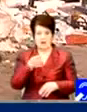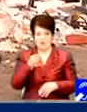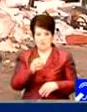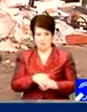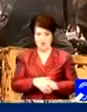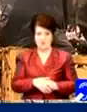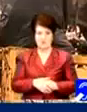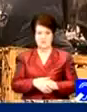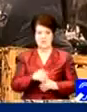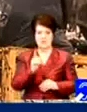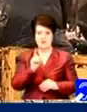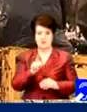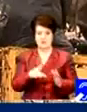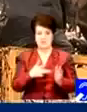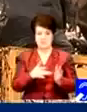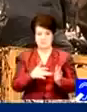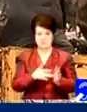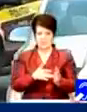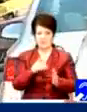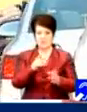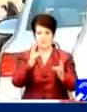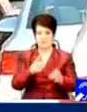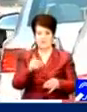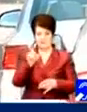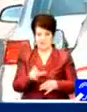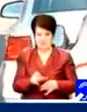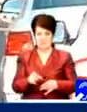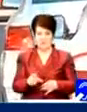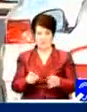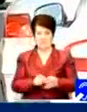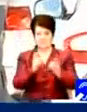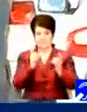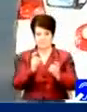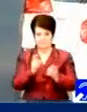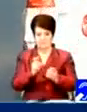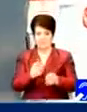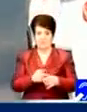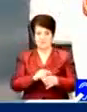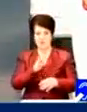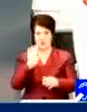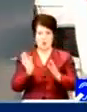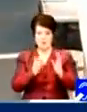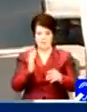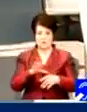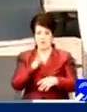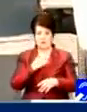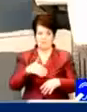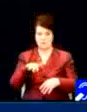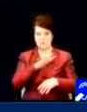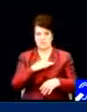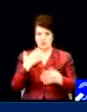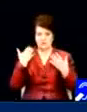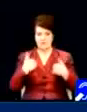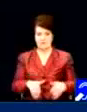alcoolice, urmare la ce între ei și victima s-a iscat un conflict, aplicând mai multe lovituri pe suprafața